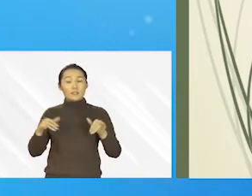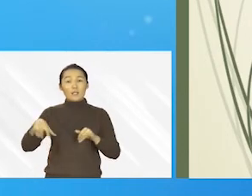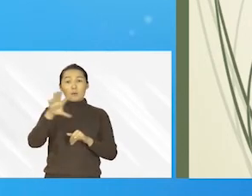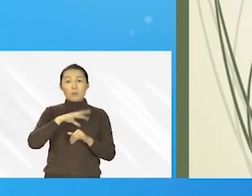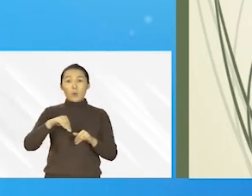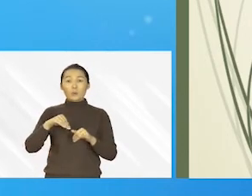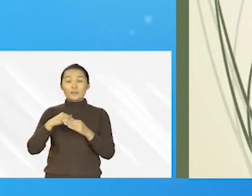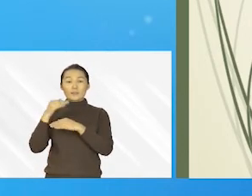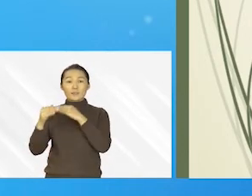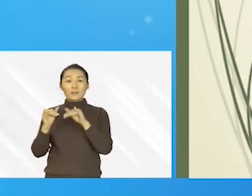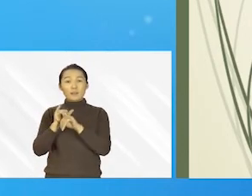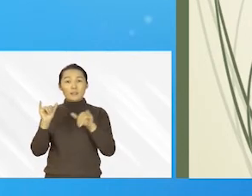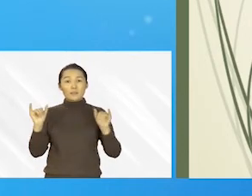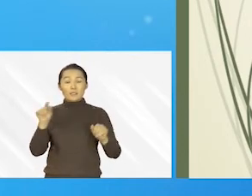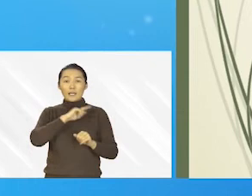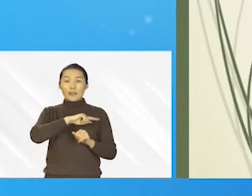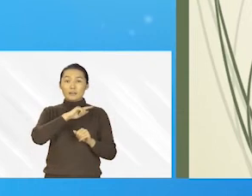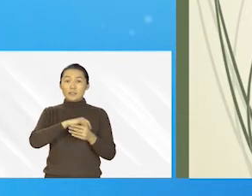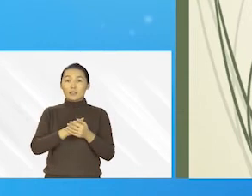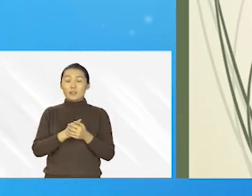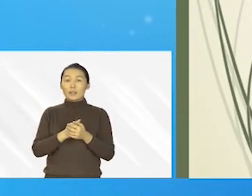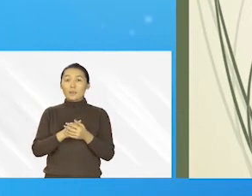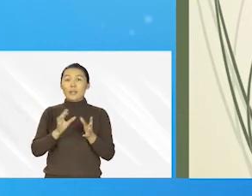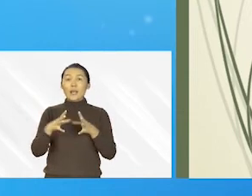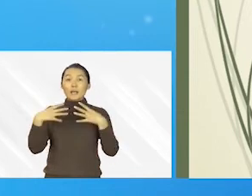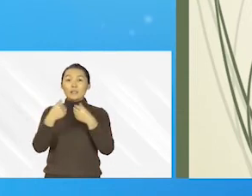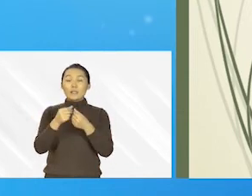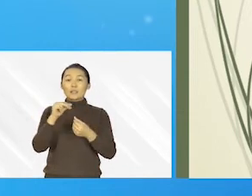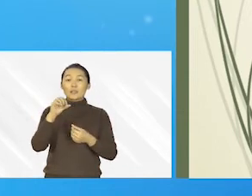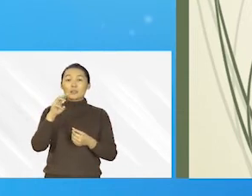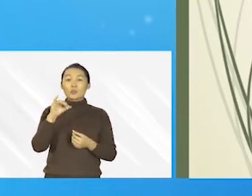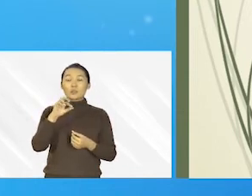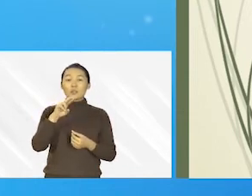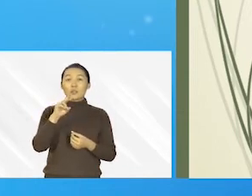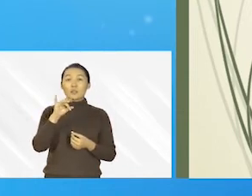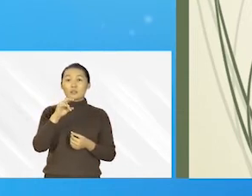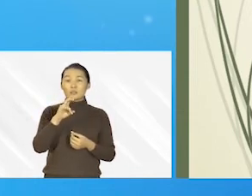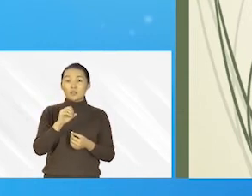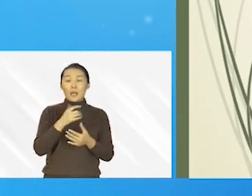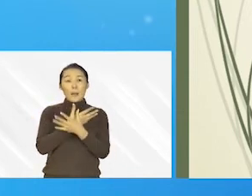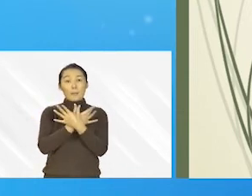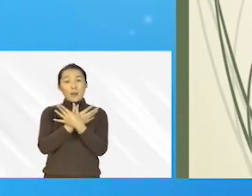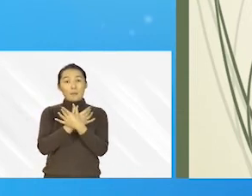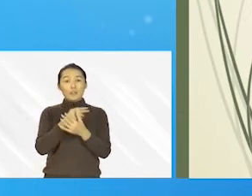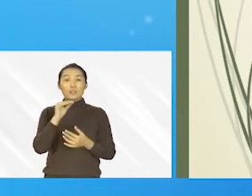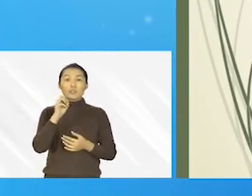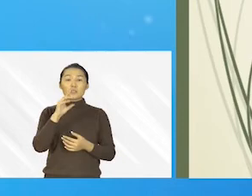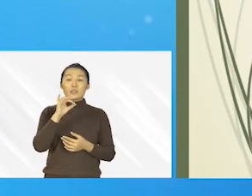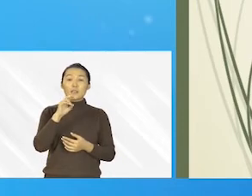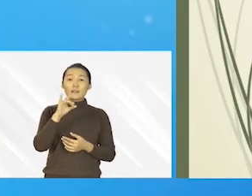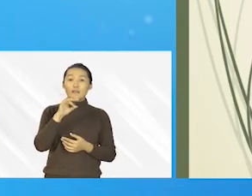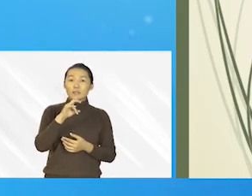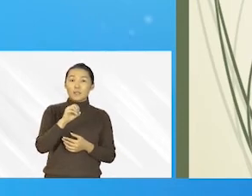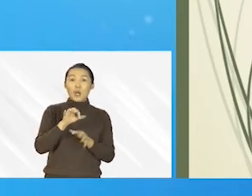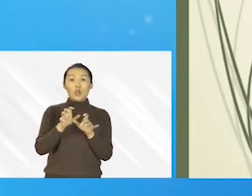развития характерен для отряда чешуекрылые – бабочки. Жесткокрылые – жуки.